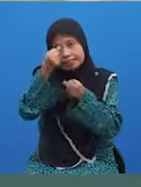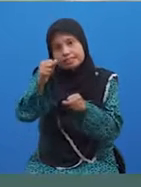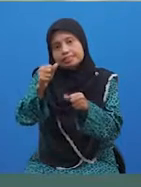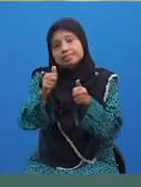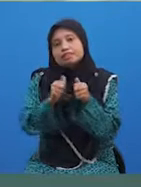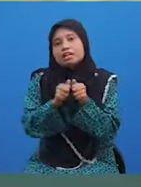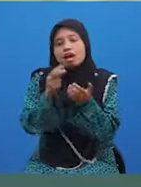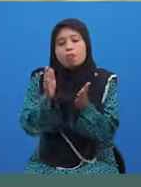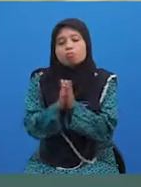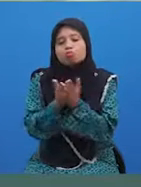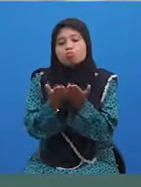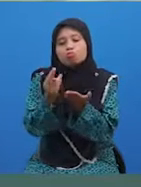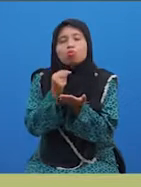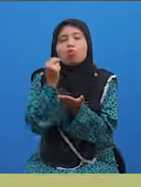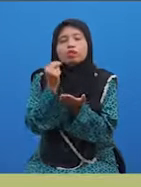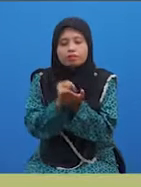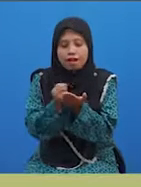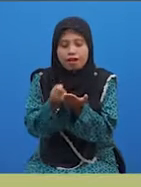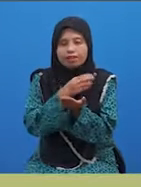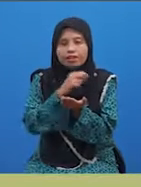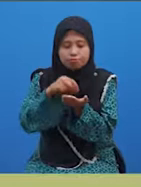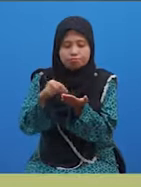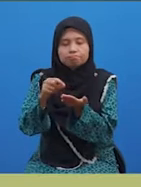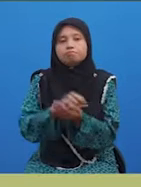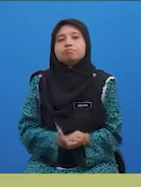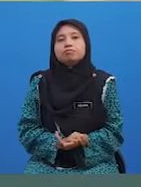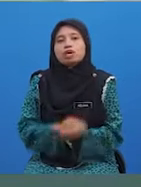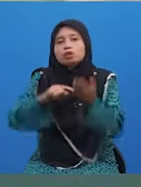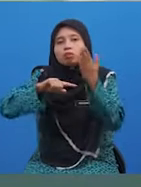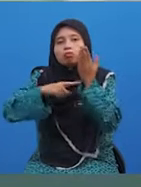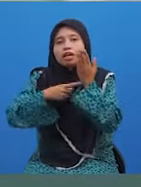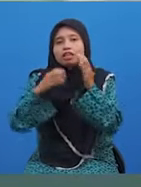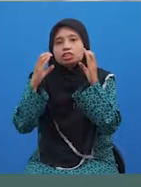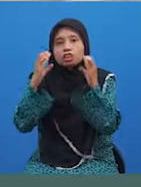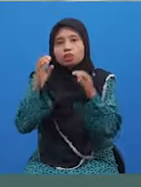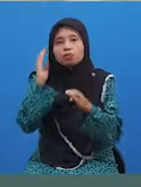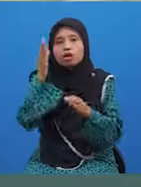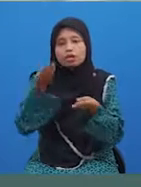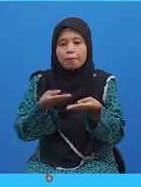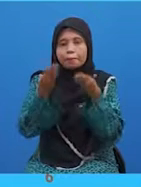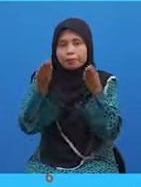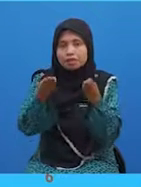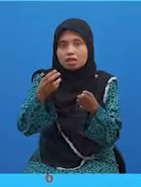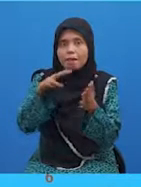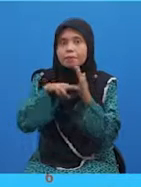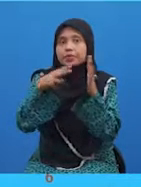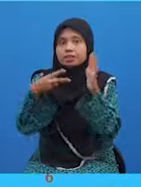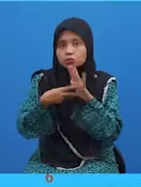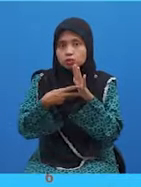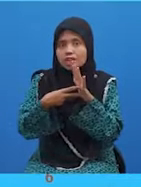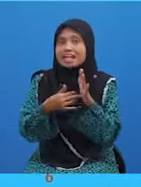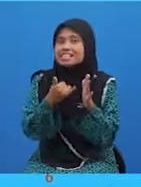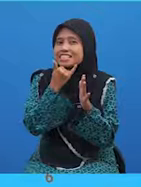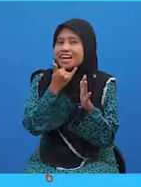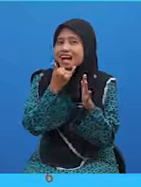alat tulis dan buku nota. Sebagai permulaan, cikgu akan memberikan konsep analisis